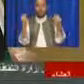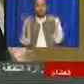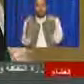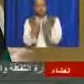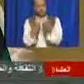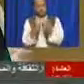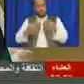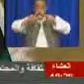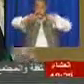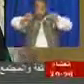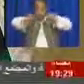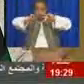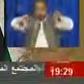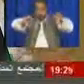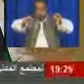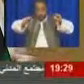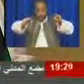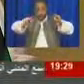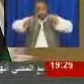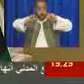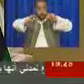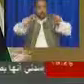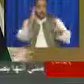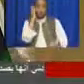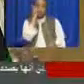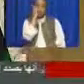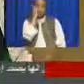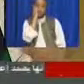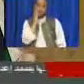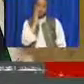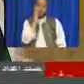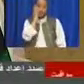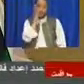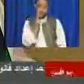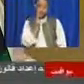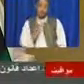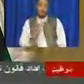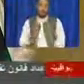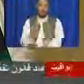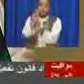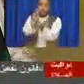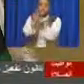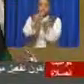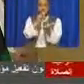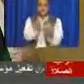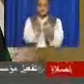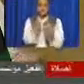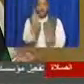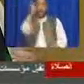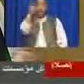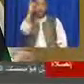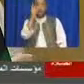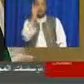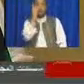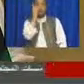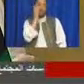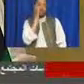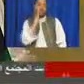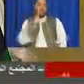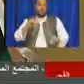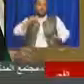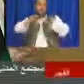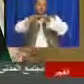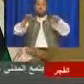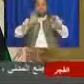اولئك الذين يبحثون عن ايجاد القلاقل في ليبيا ايجاد القلق في المدن حتى ينظر العالم ان